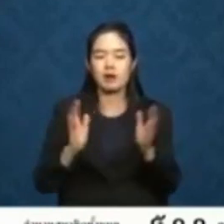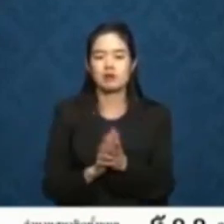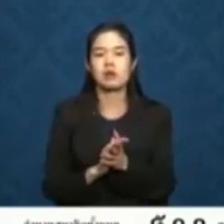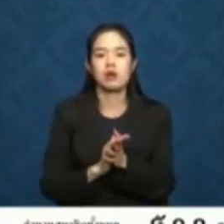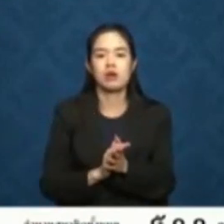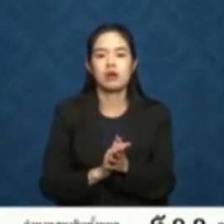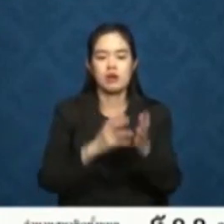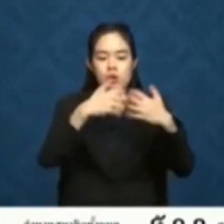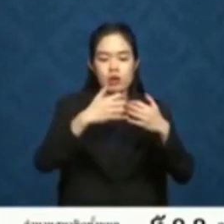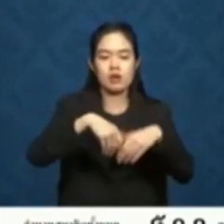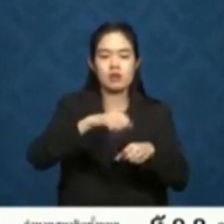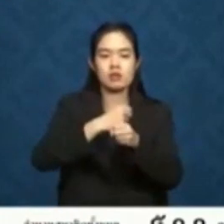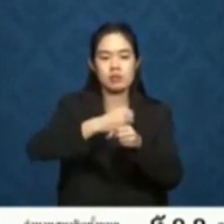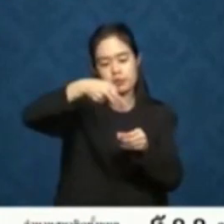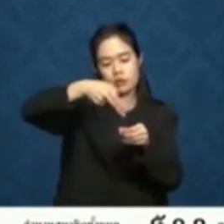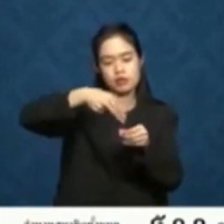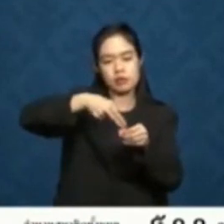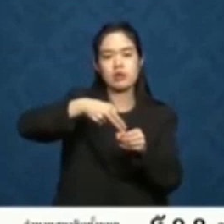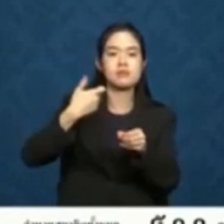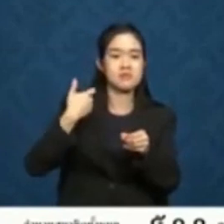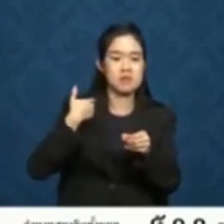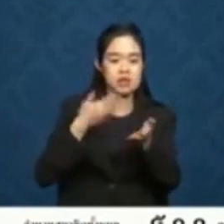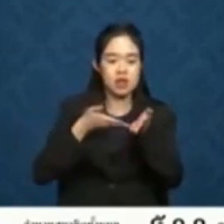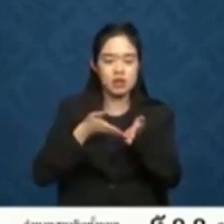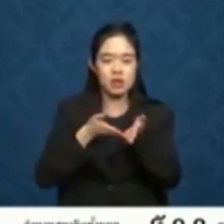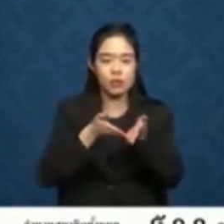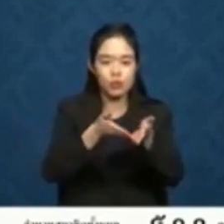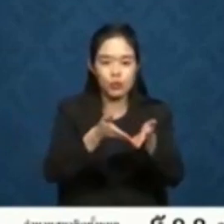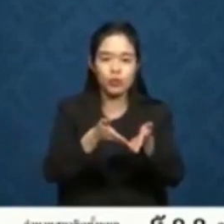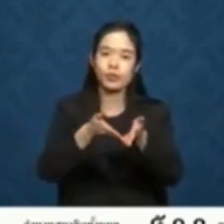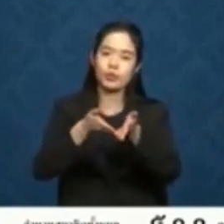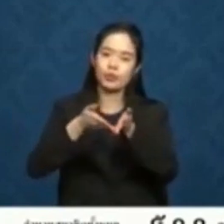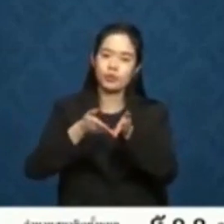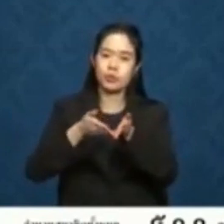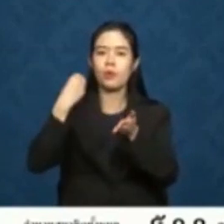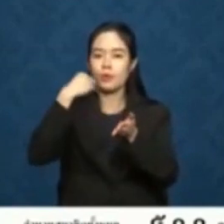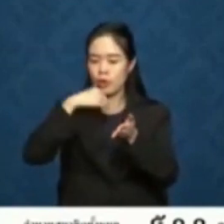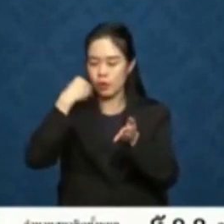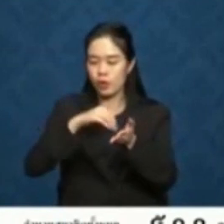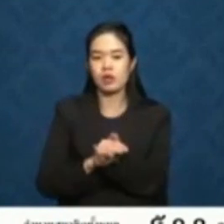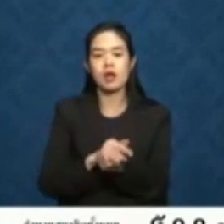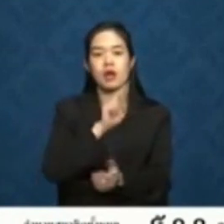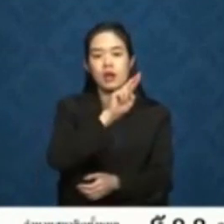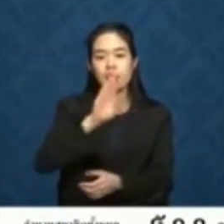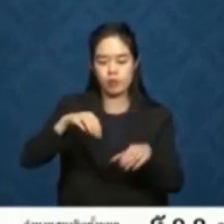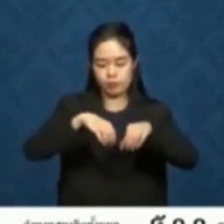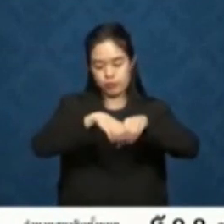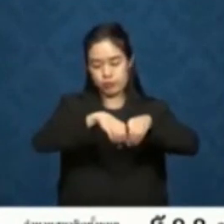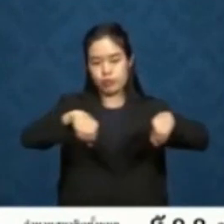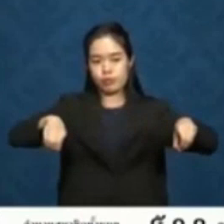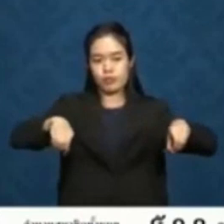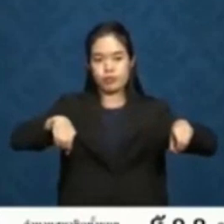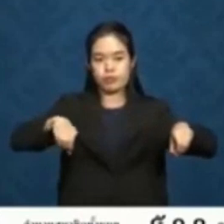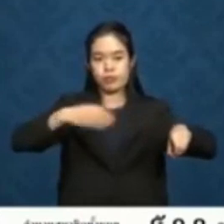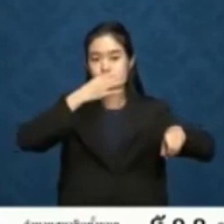ซึ่งมีโรงกลั่นน้ำมันทำให้มีการเดินเรือขนส่งน้ำมันเข้าออกเป็นจำนวนมากครับ รวมทั้งยังมีระบบท่อขนส่งน้ำมันกลางทะ